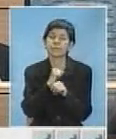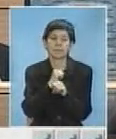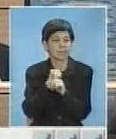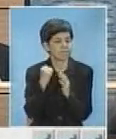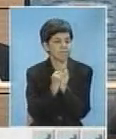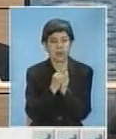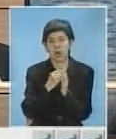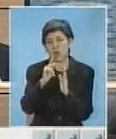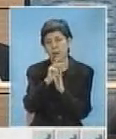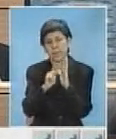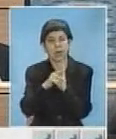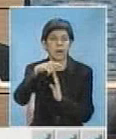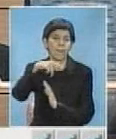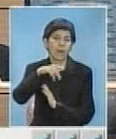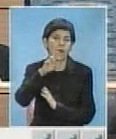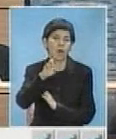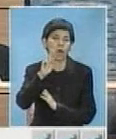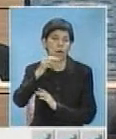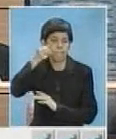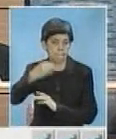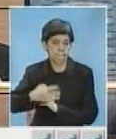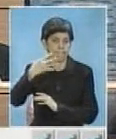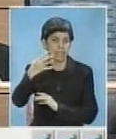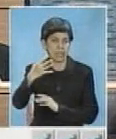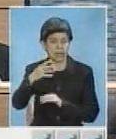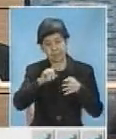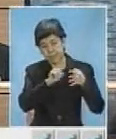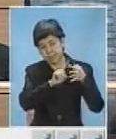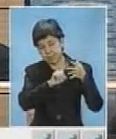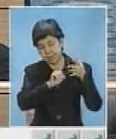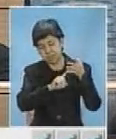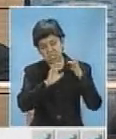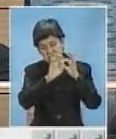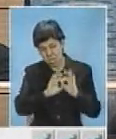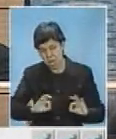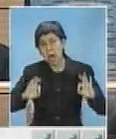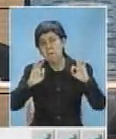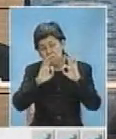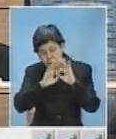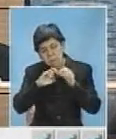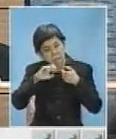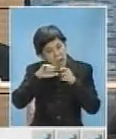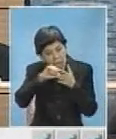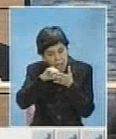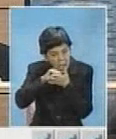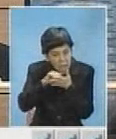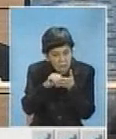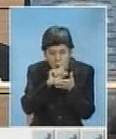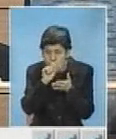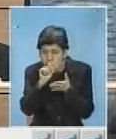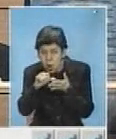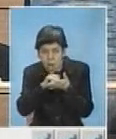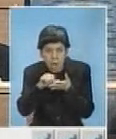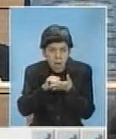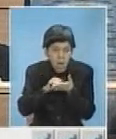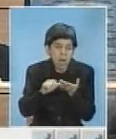กำหนดขึ้นมา4ฉบับโดยอ้างว่า4ฉบับนี้มีความสำคัญต่อการแก้ไขปัญหาเฉพาะหน้า